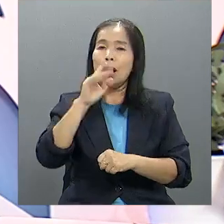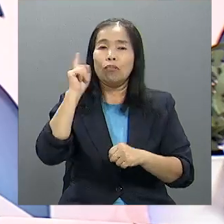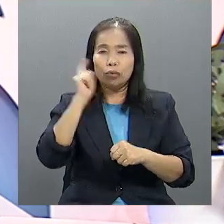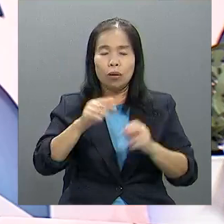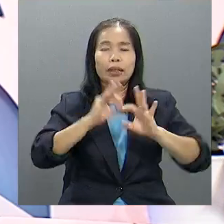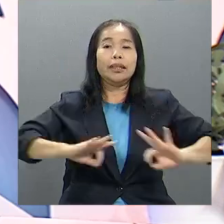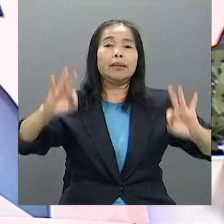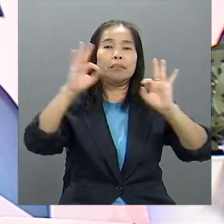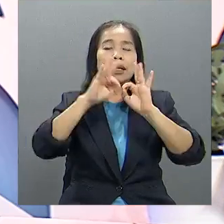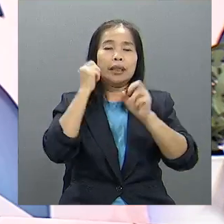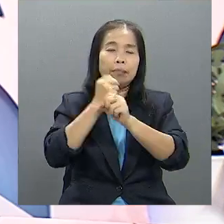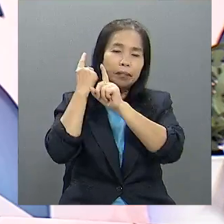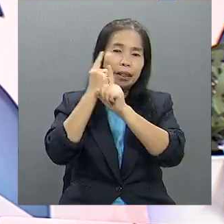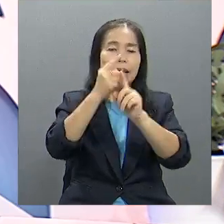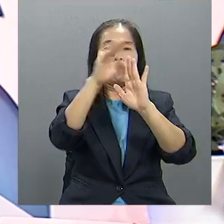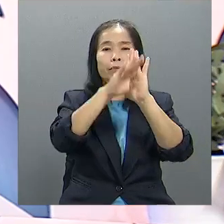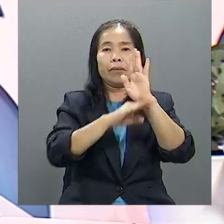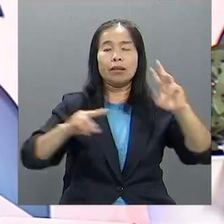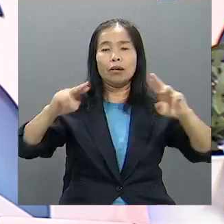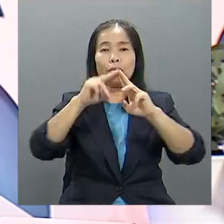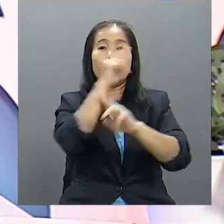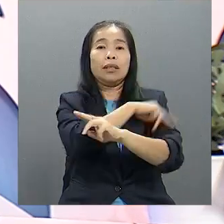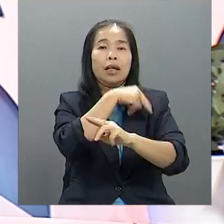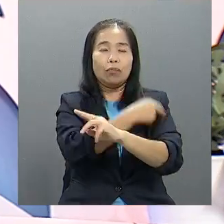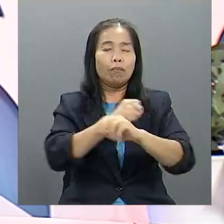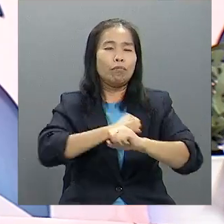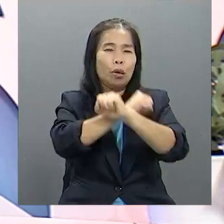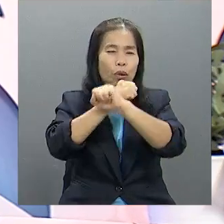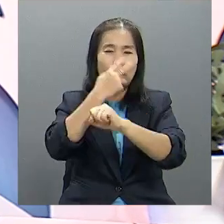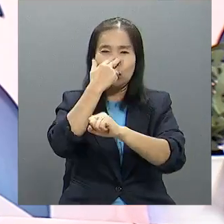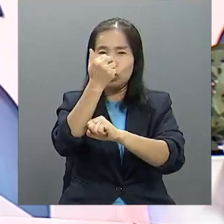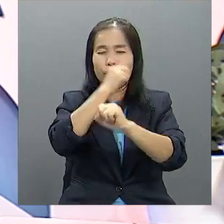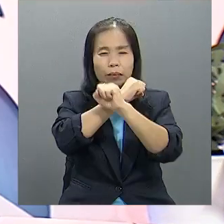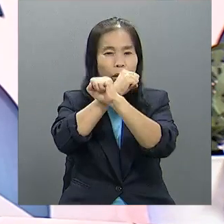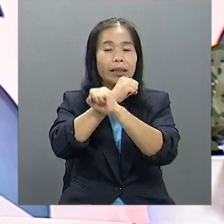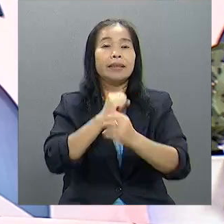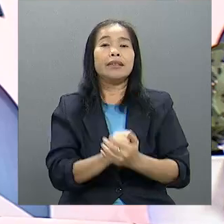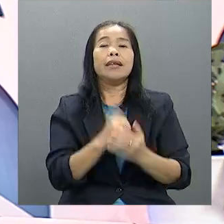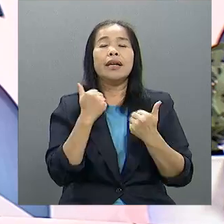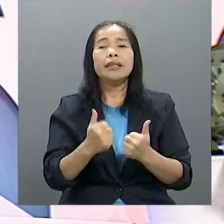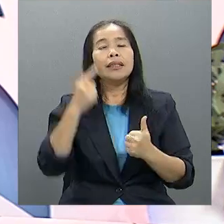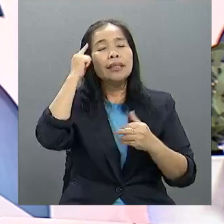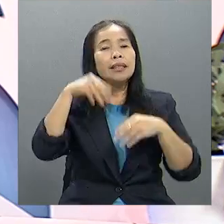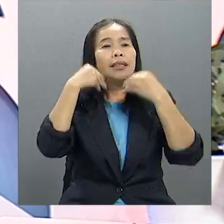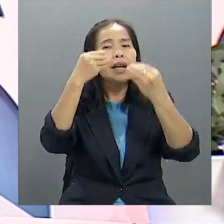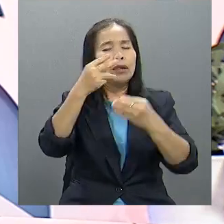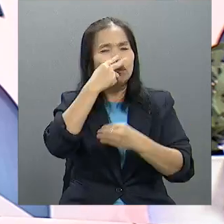าตรการในการป้องกันรักษาโควิด-19 อย่างเคร่งครัดนะคะและนี่ก็คือความปรารถนาดีและความห่วงใยที่นำมาฝากคุณผู้ชม